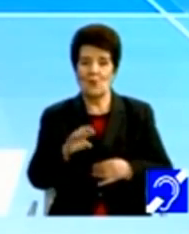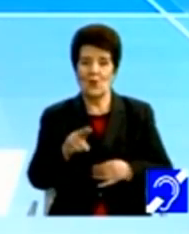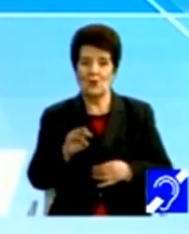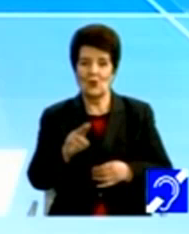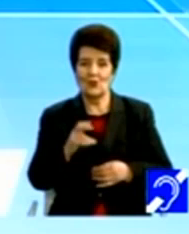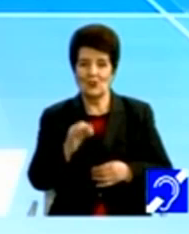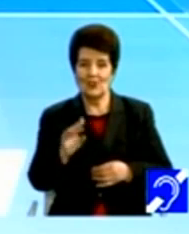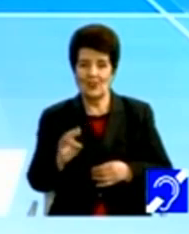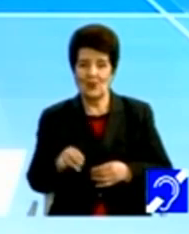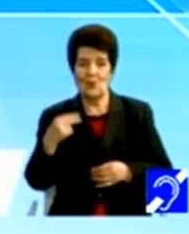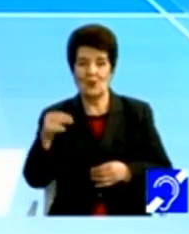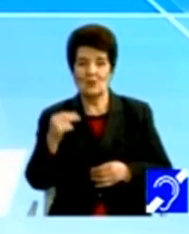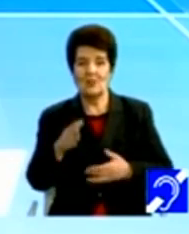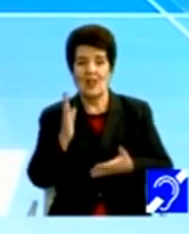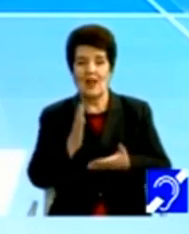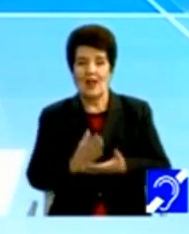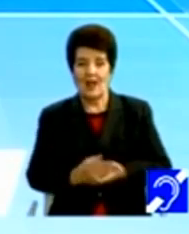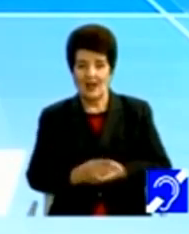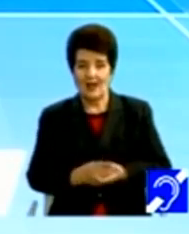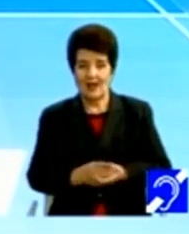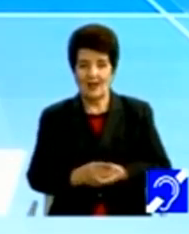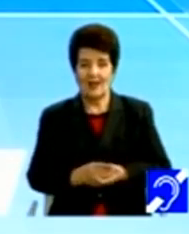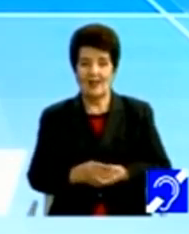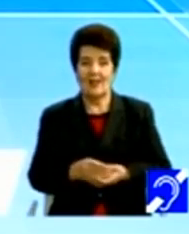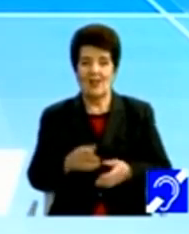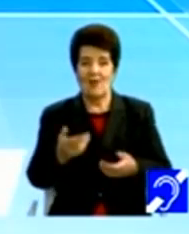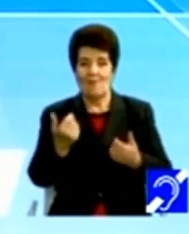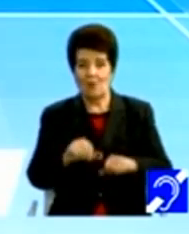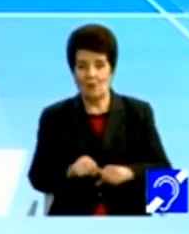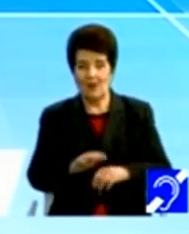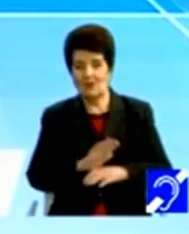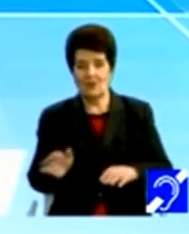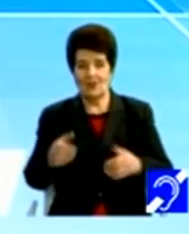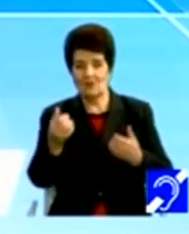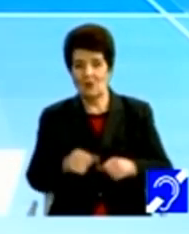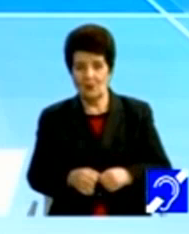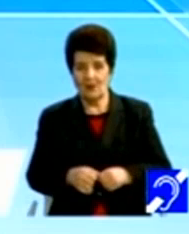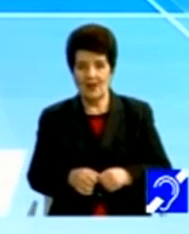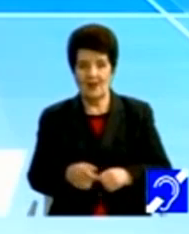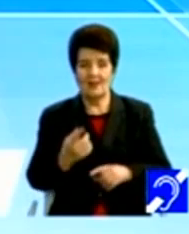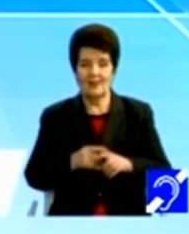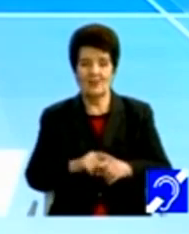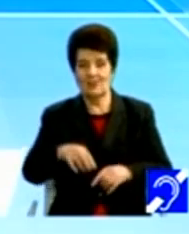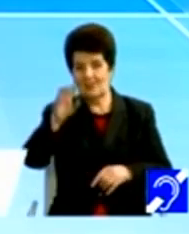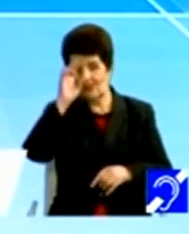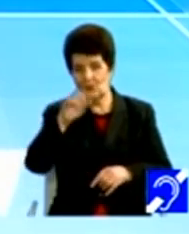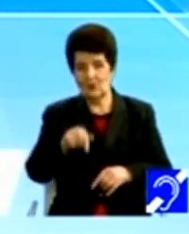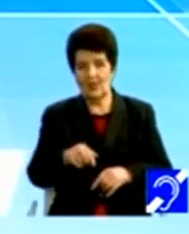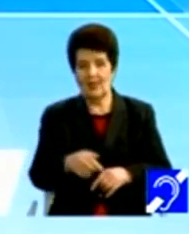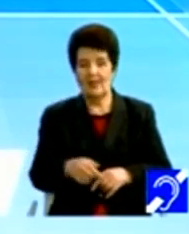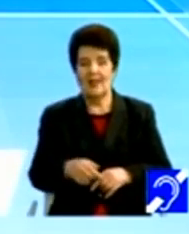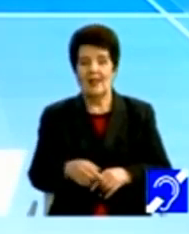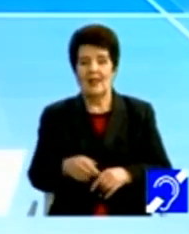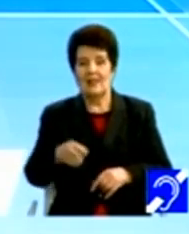știe cum președinte are împuterniciri legale, formale și informale, care derivă din acest statut al puterii.